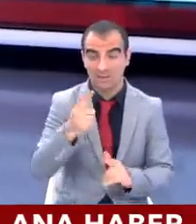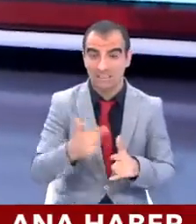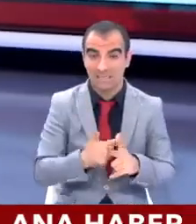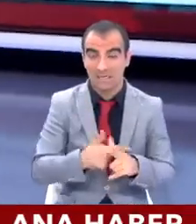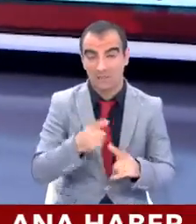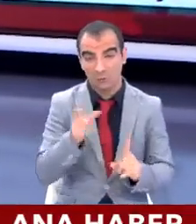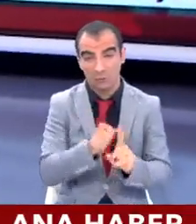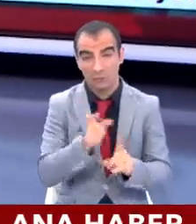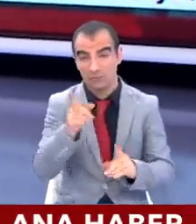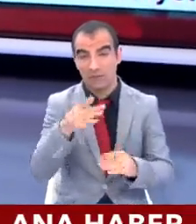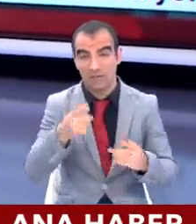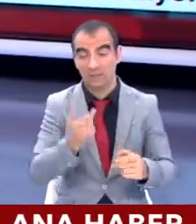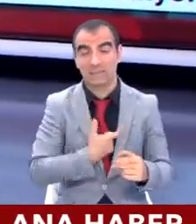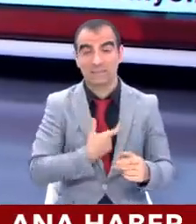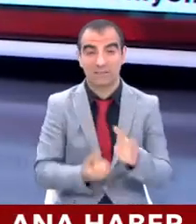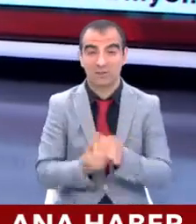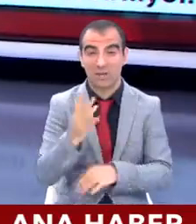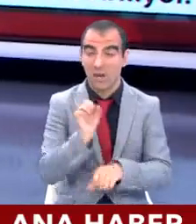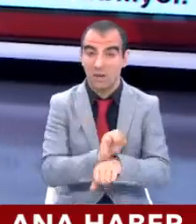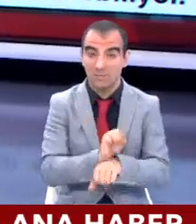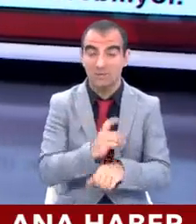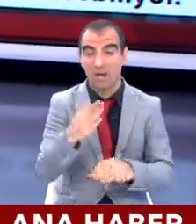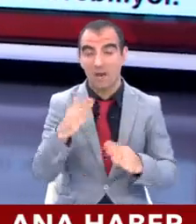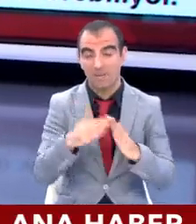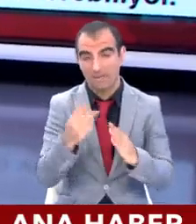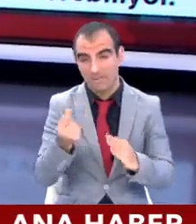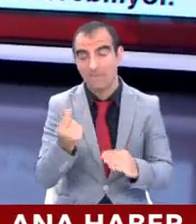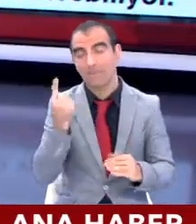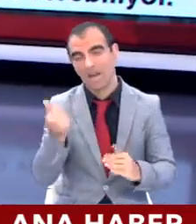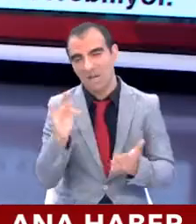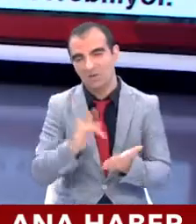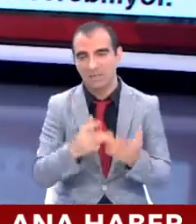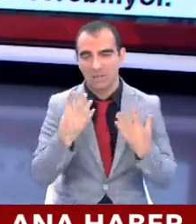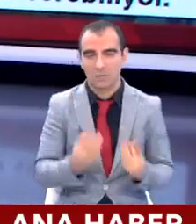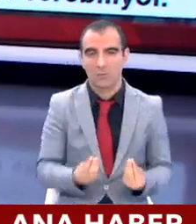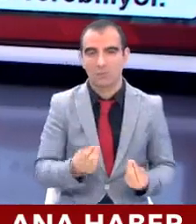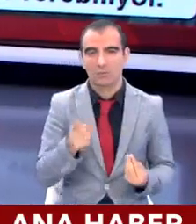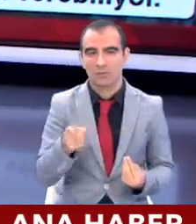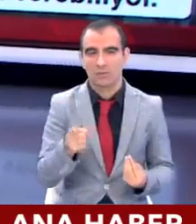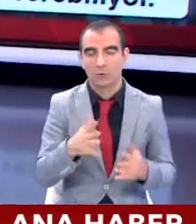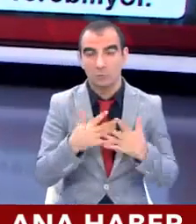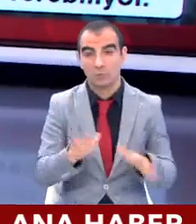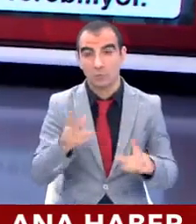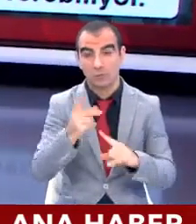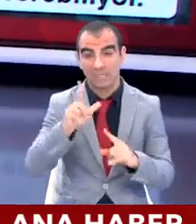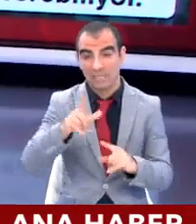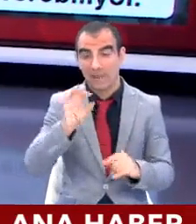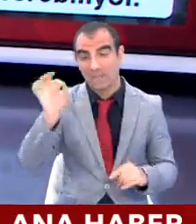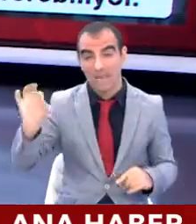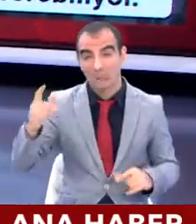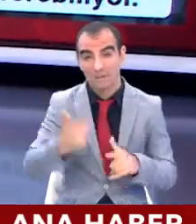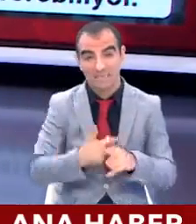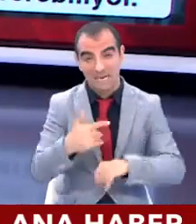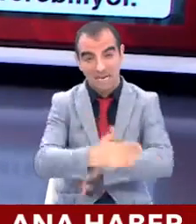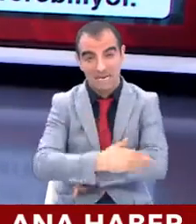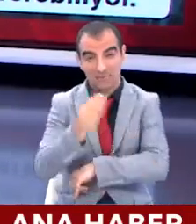koruma yasası çıkarılacak yaptırımlar hapis Adli para ya da para cezası olacak Büyük şehirlerde Memurlara kira